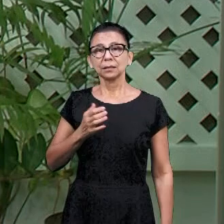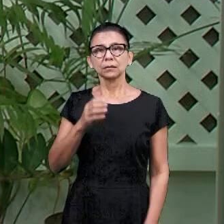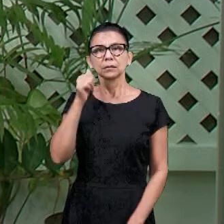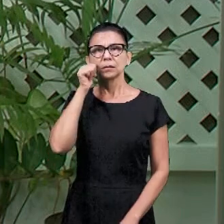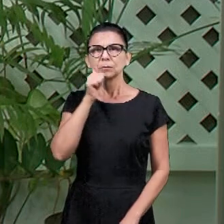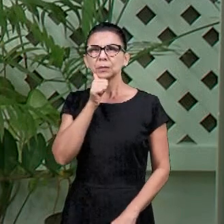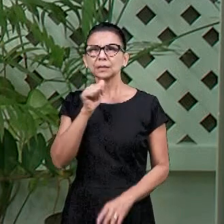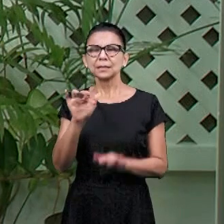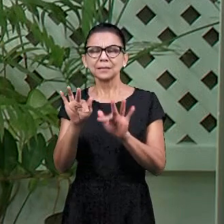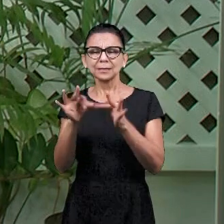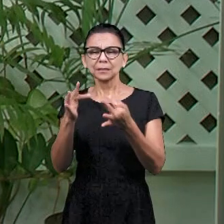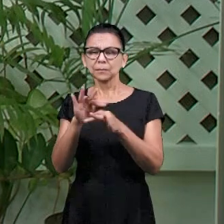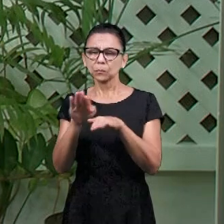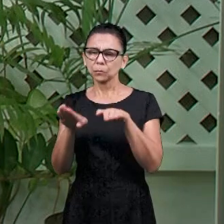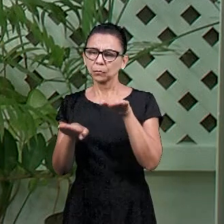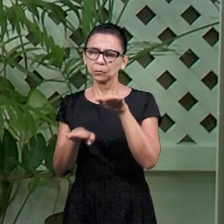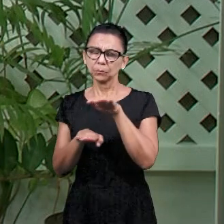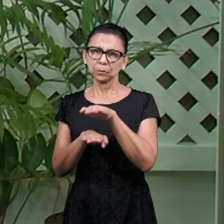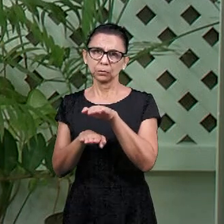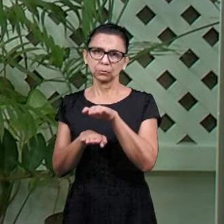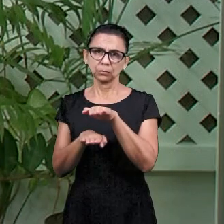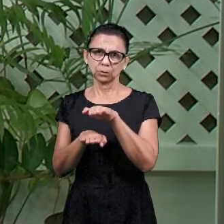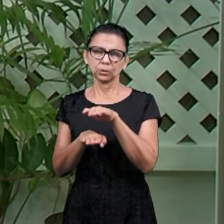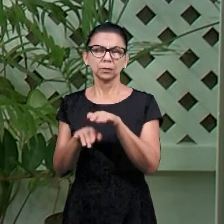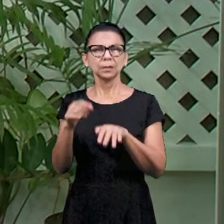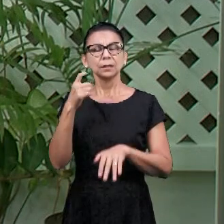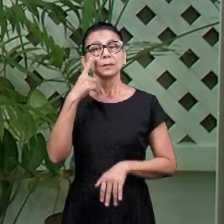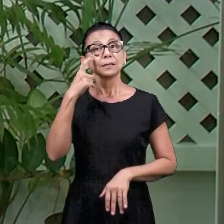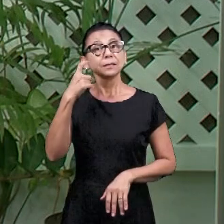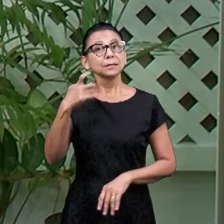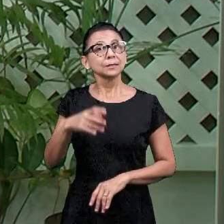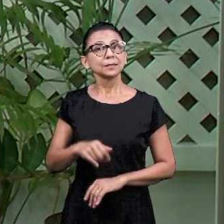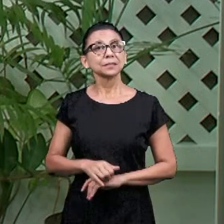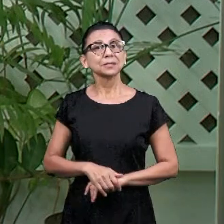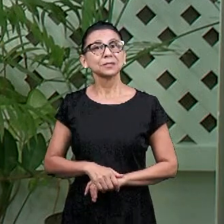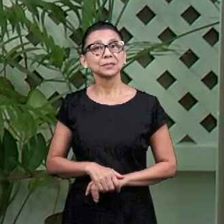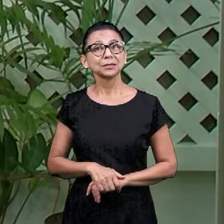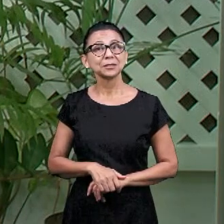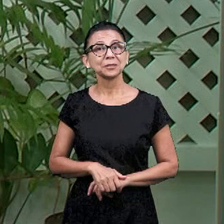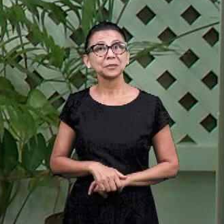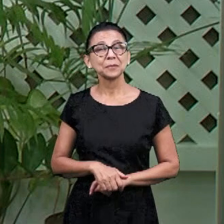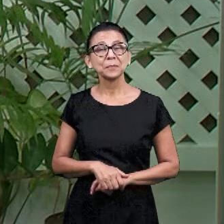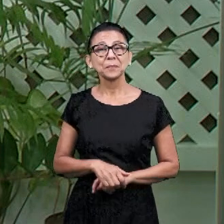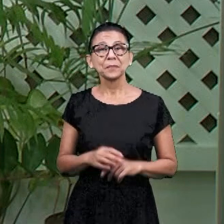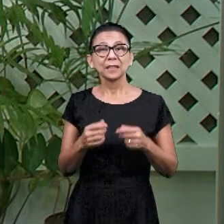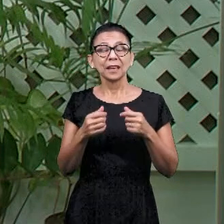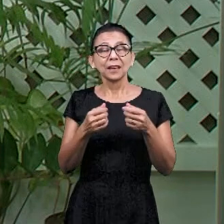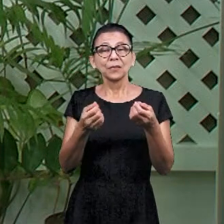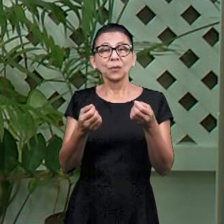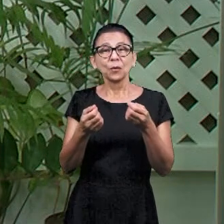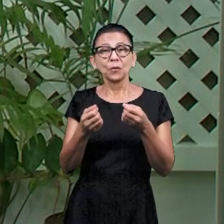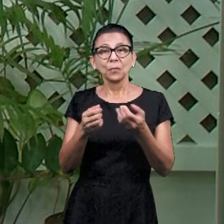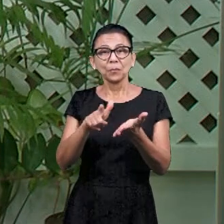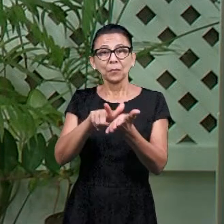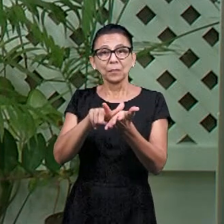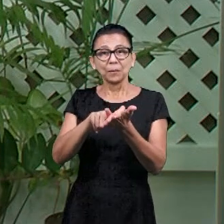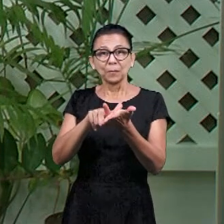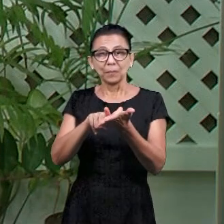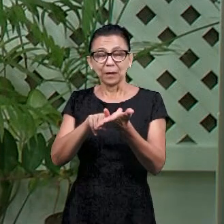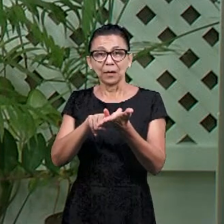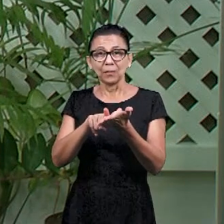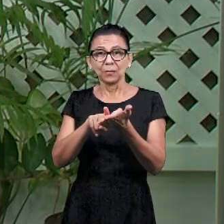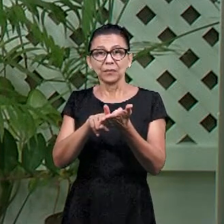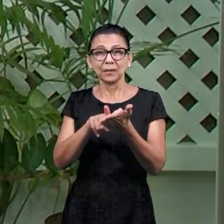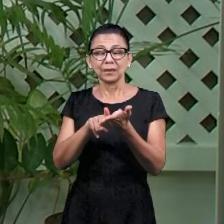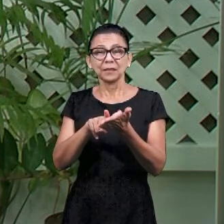à cause de cela. Une femme simple, humble, et elle a laissé, c'est intéressant, elle a